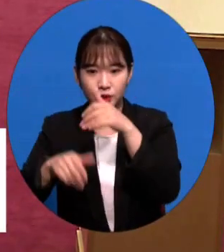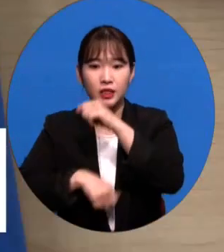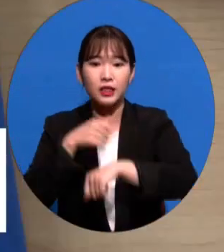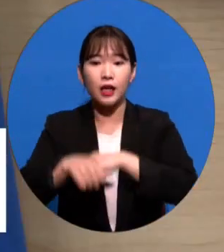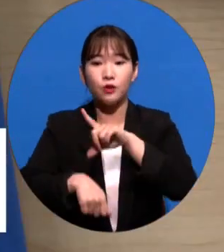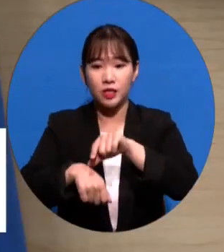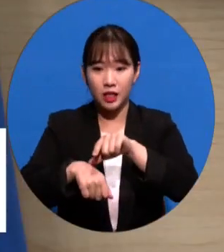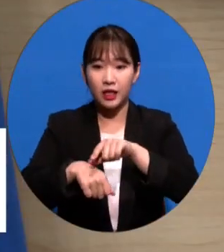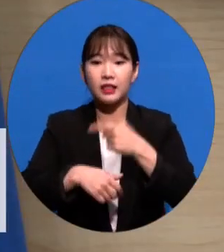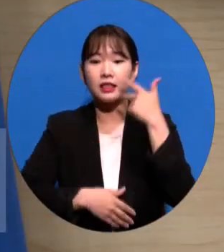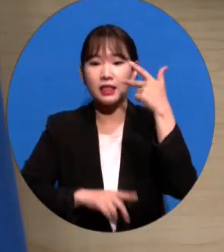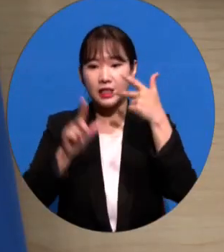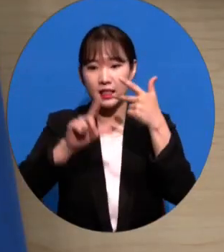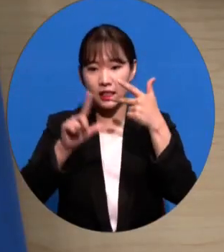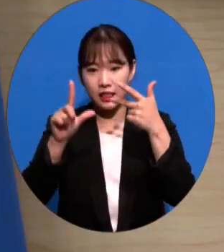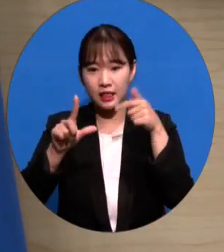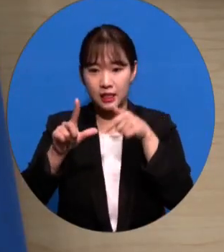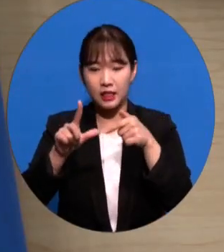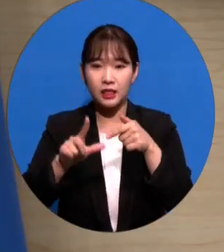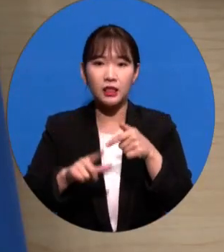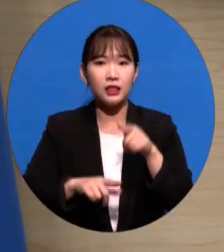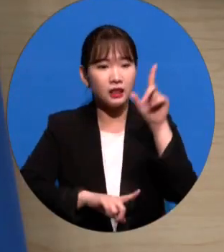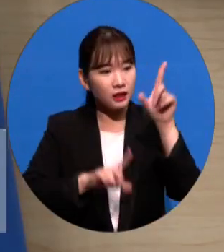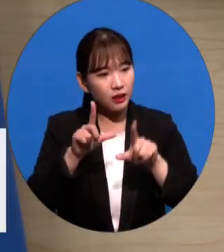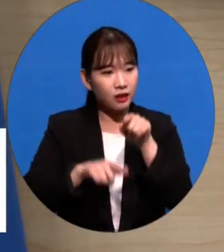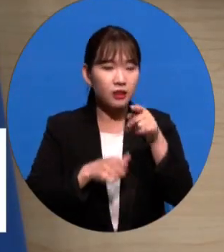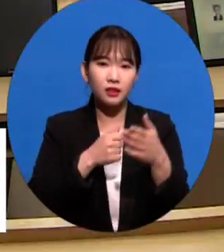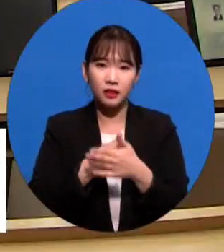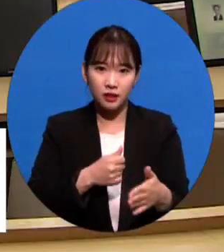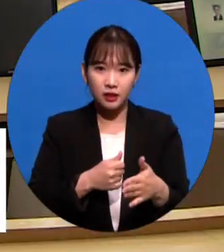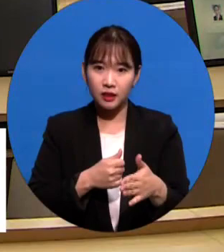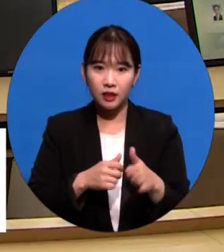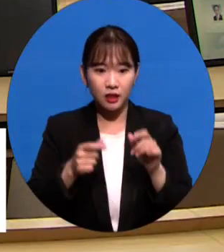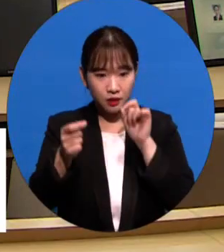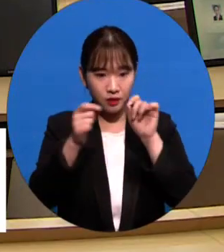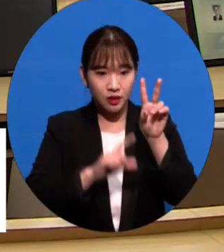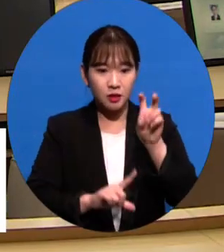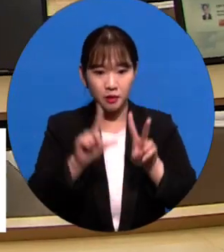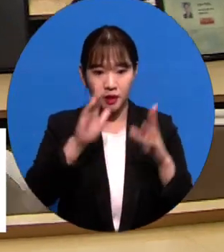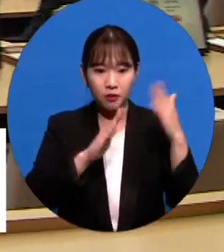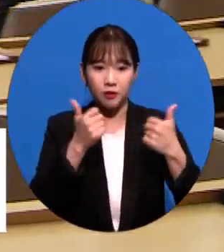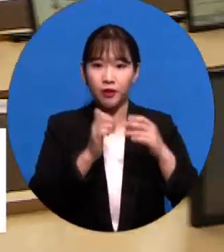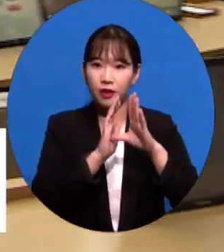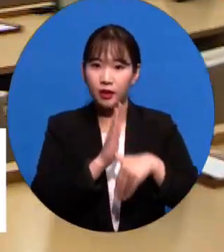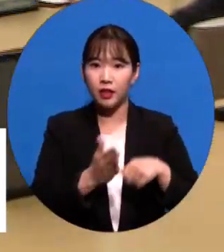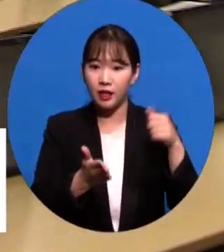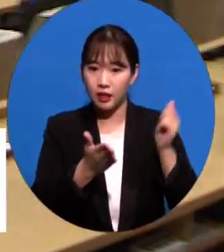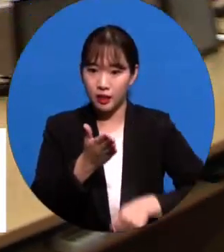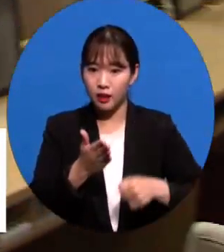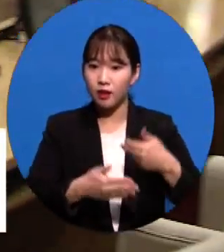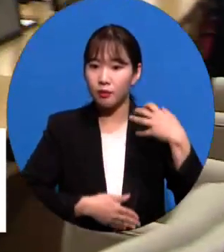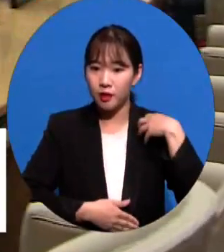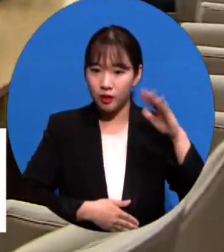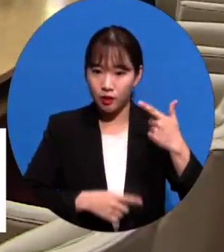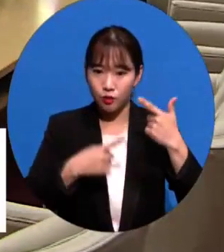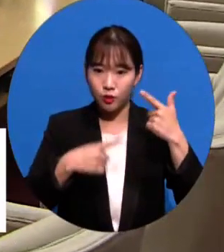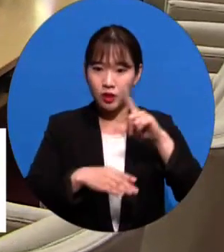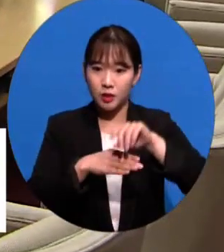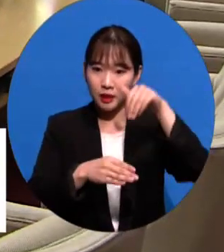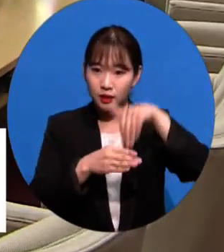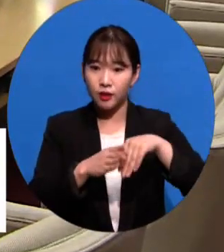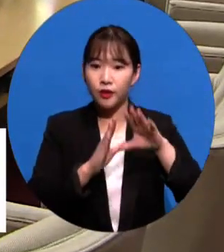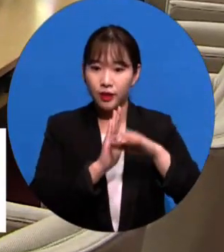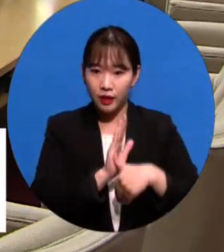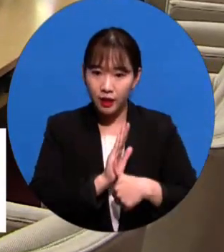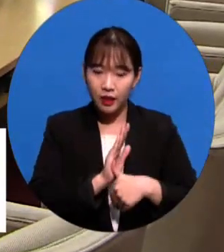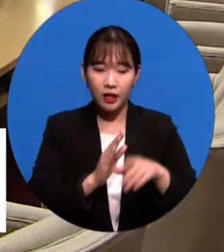자유시간이 7일입니다. 사정이 이렇다 보니 오는 22일 본회의에서 처리해야 할 6일